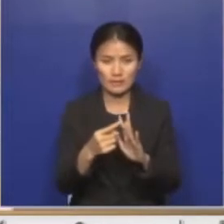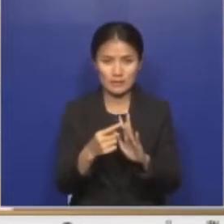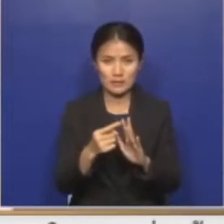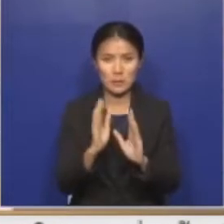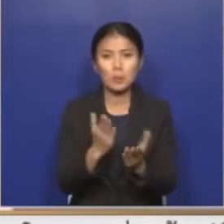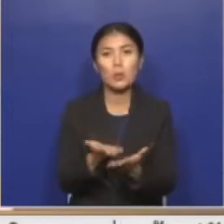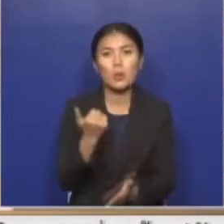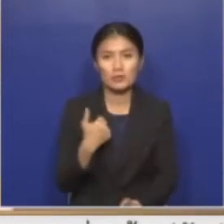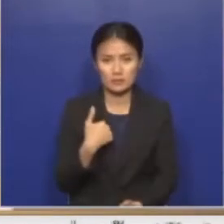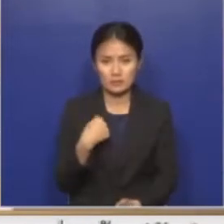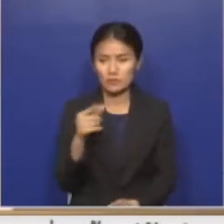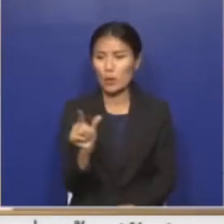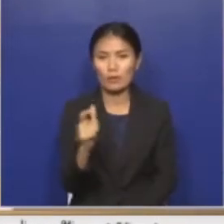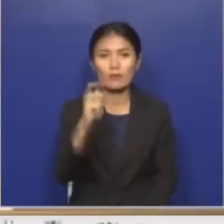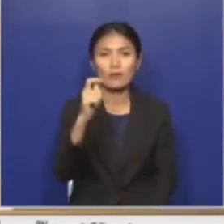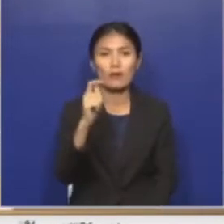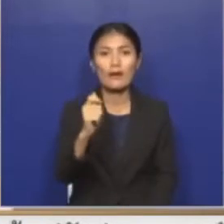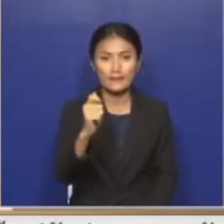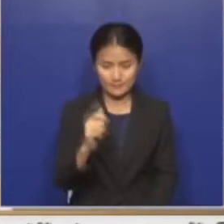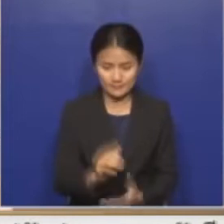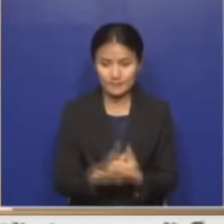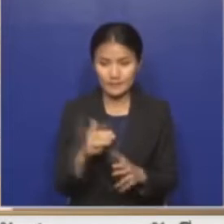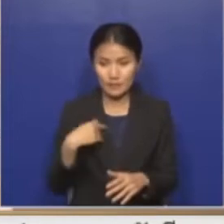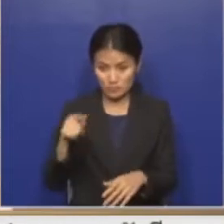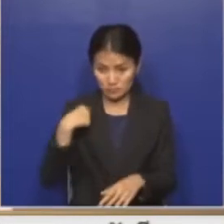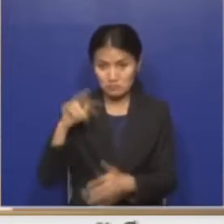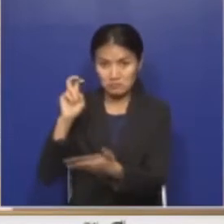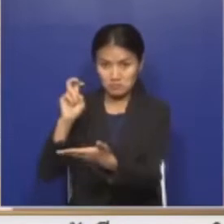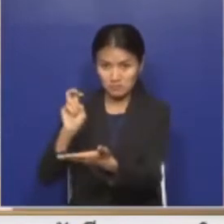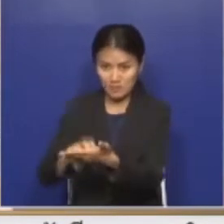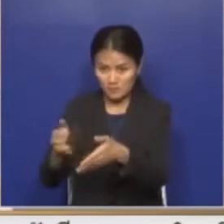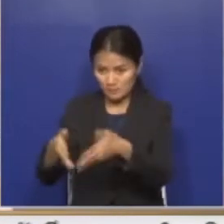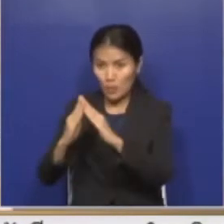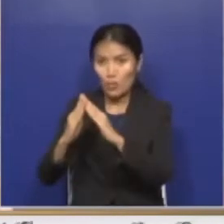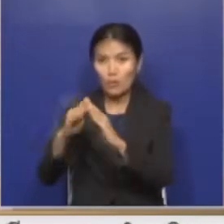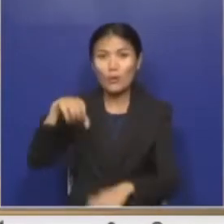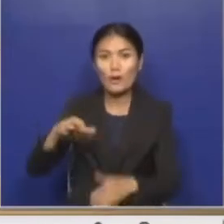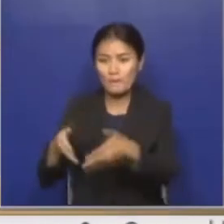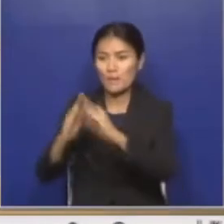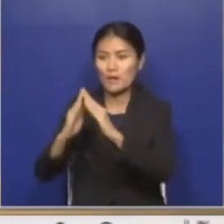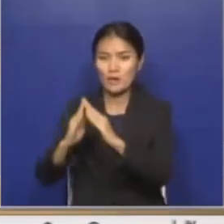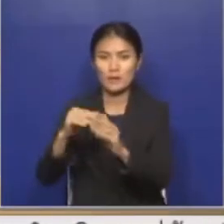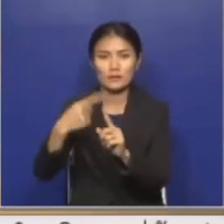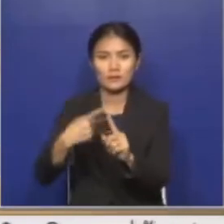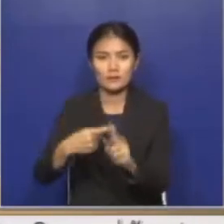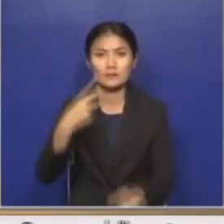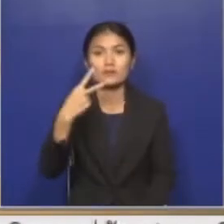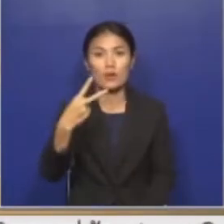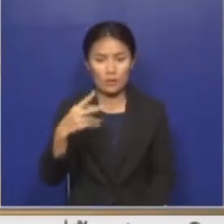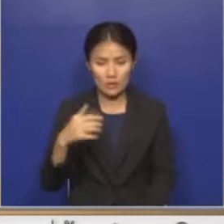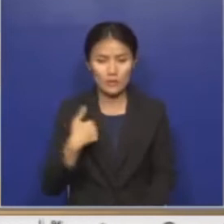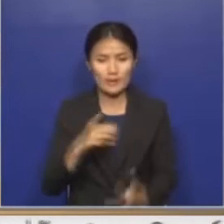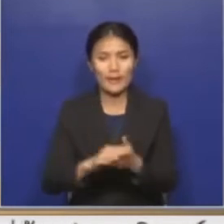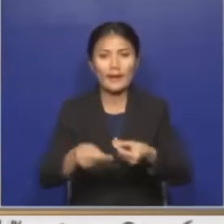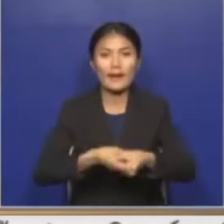ครับจดทะเบียนได้นะครับอีกประมาณ 2เดือนก็มาขายไอ้ถุงมือ